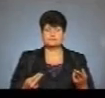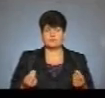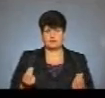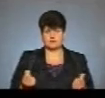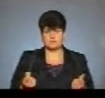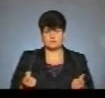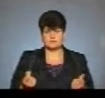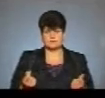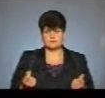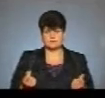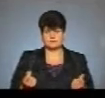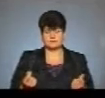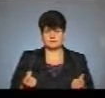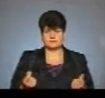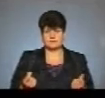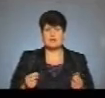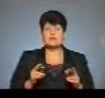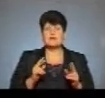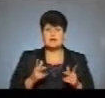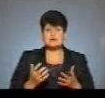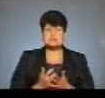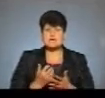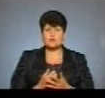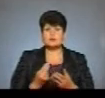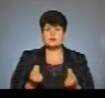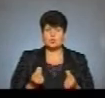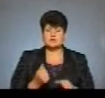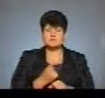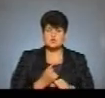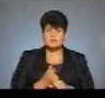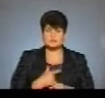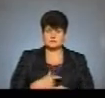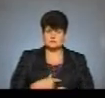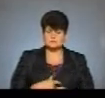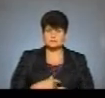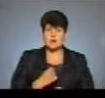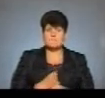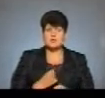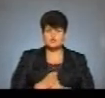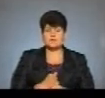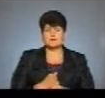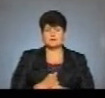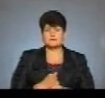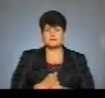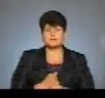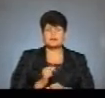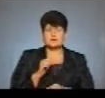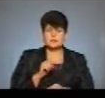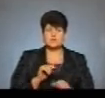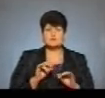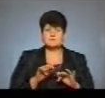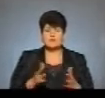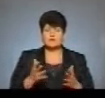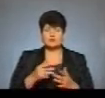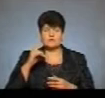грошах. Як заробити гроші? Працювати над собою, працювати над тою справою, яку